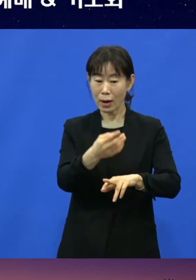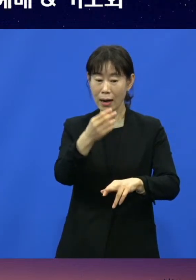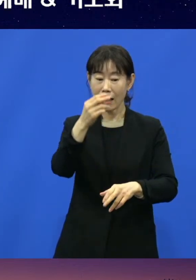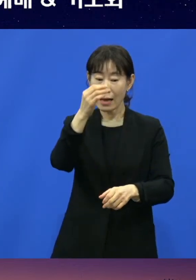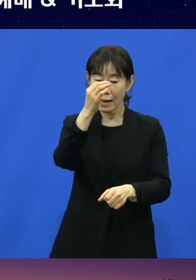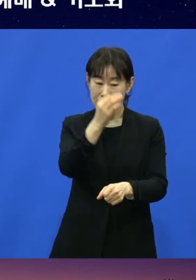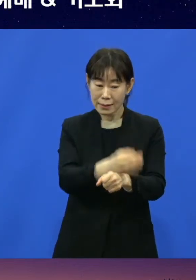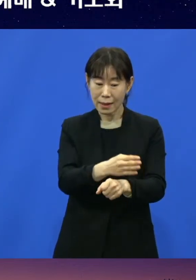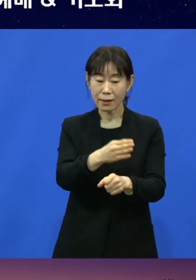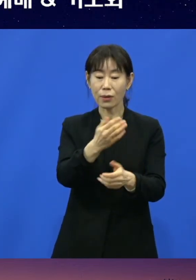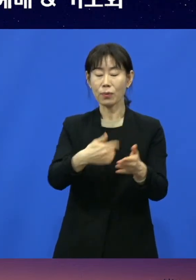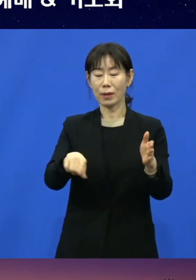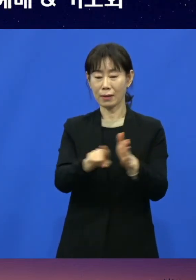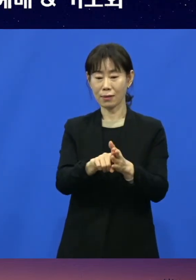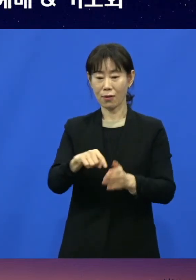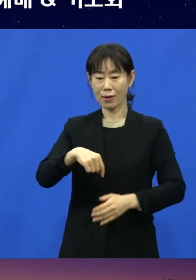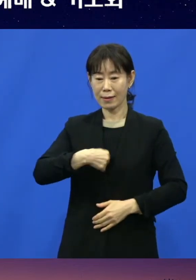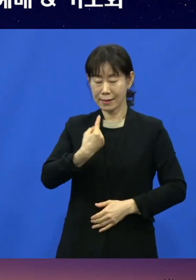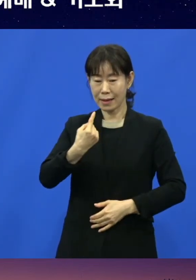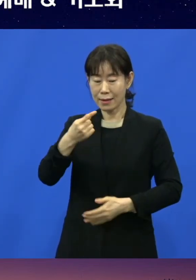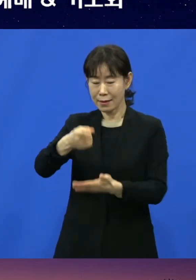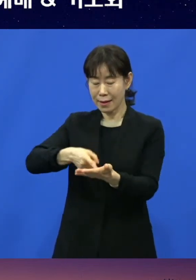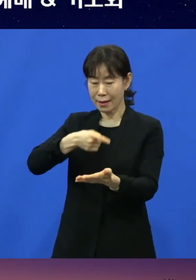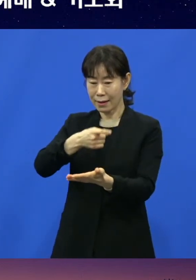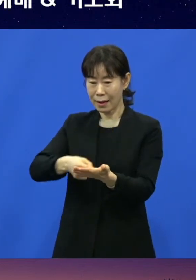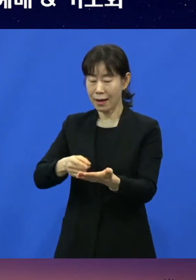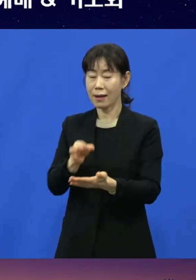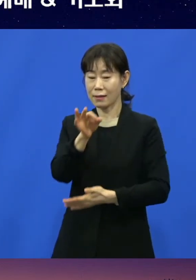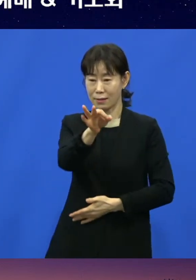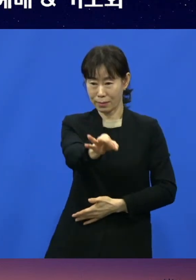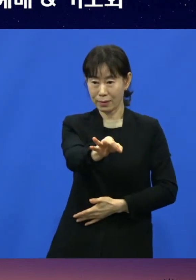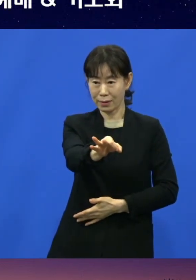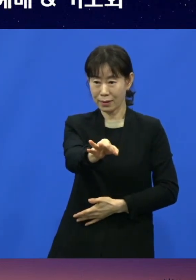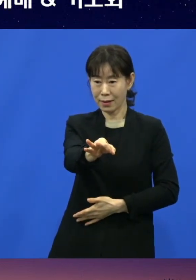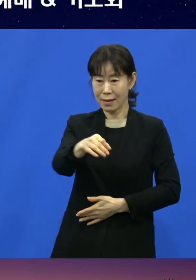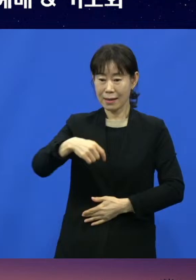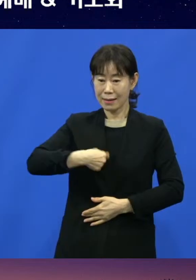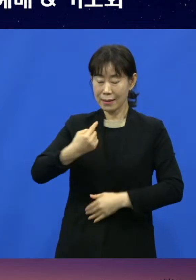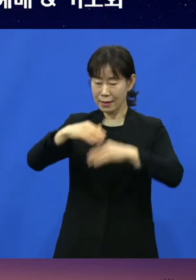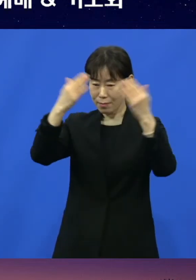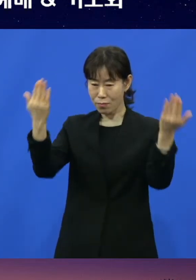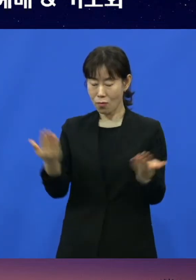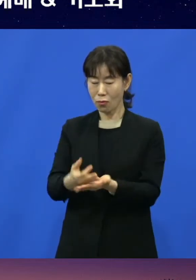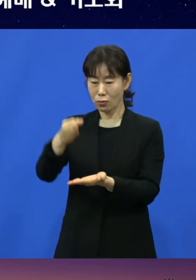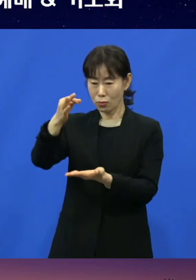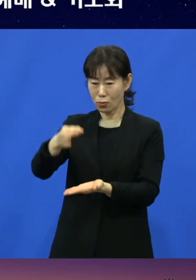대가를 지불하는 사람이에요. 그게 뭐예요? 자기의 소유를 다 팔았다는 거예요.